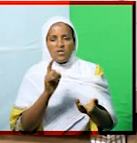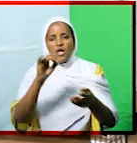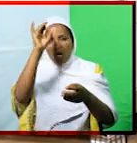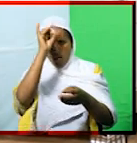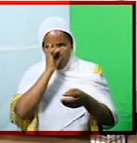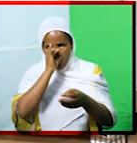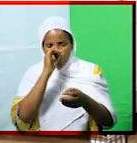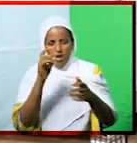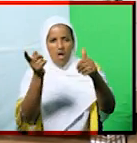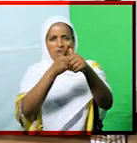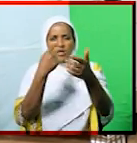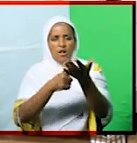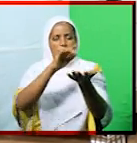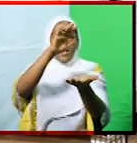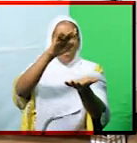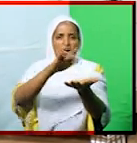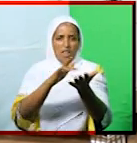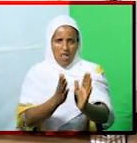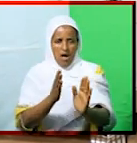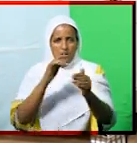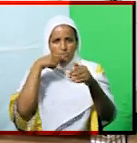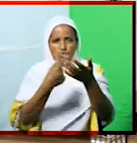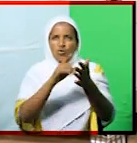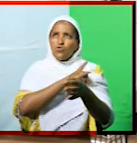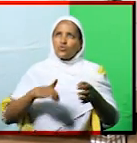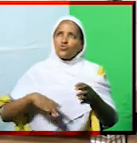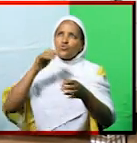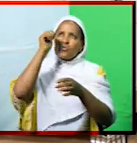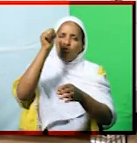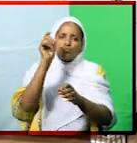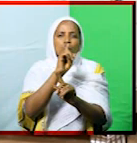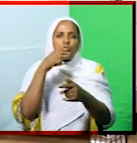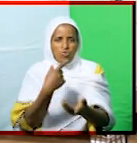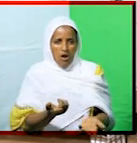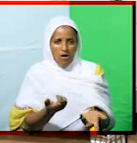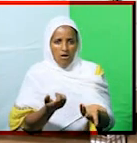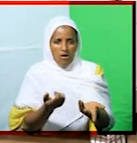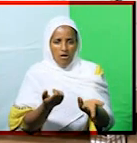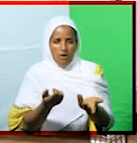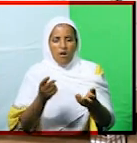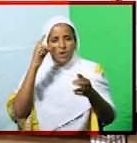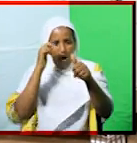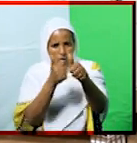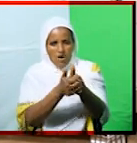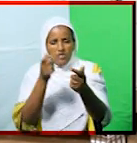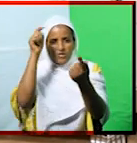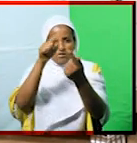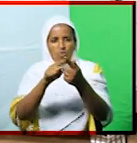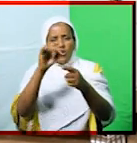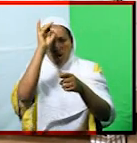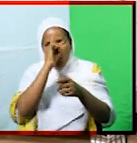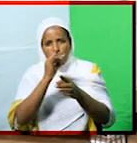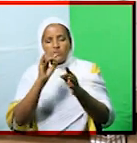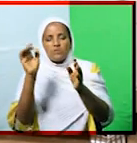ነን ብሎ ደግሞ ተናግሯል። ስለዚህ ምን ማለት ነው መካከለኛ? ይሄንን ካለማወቅ የሚመጣ ነው። እንደመሰለ ሰው ማለት